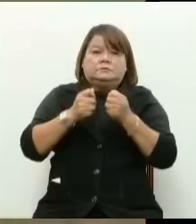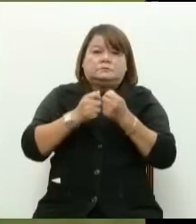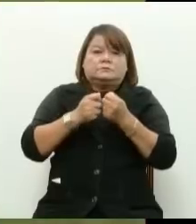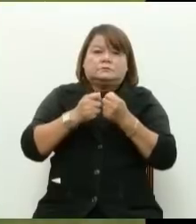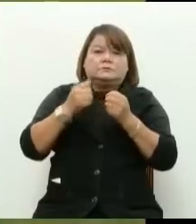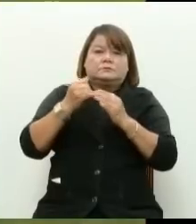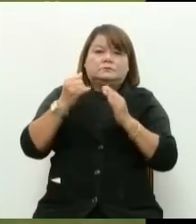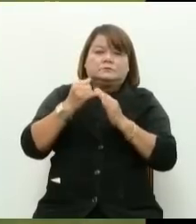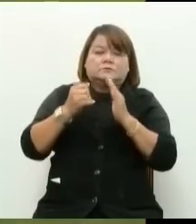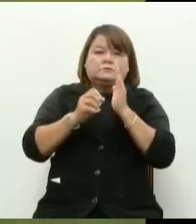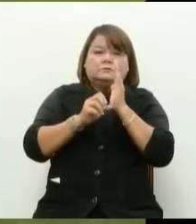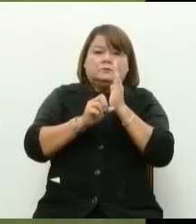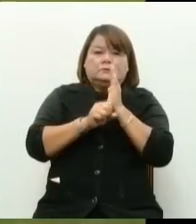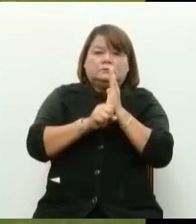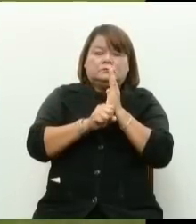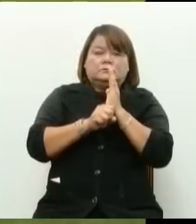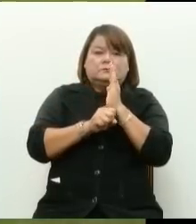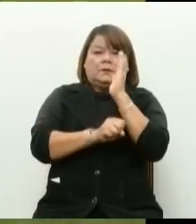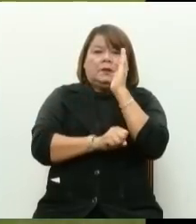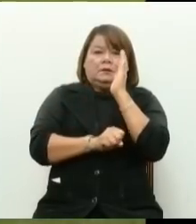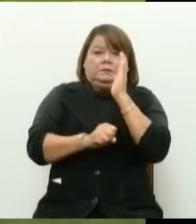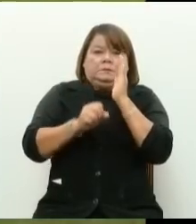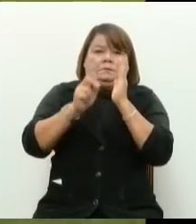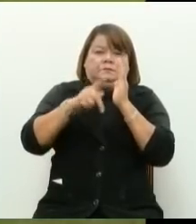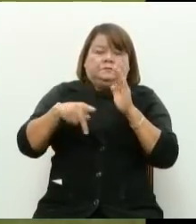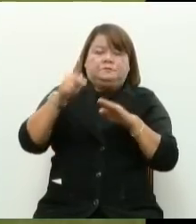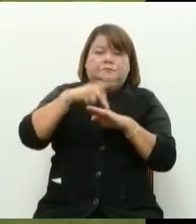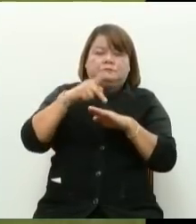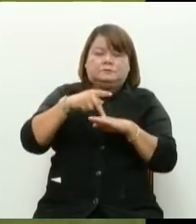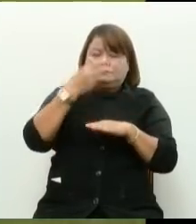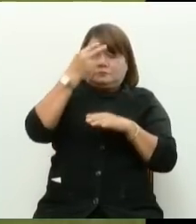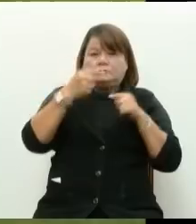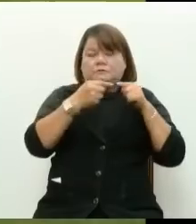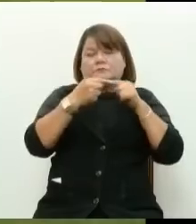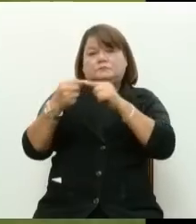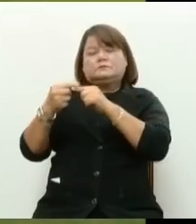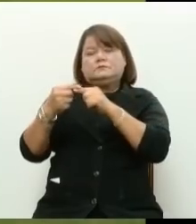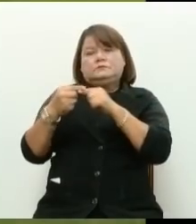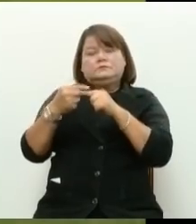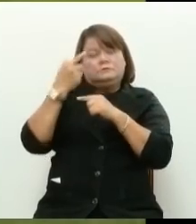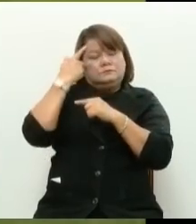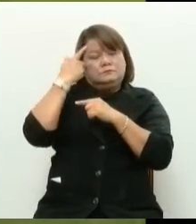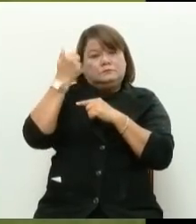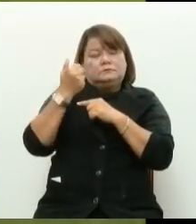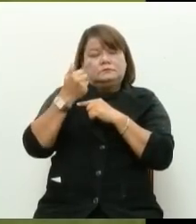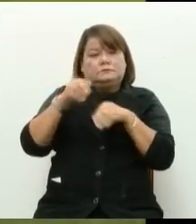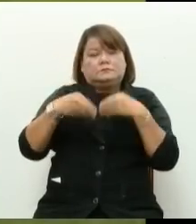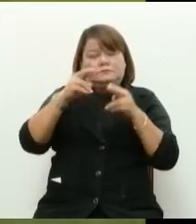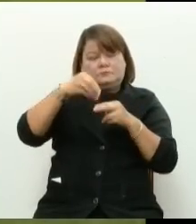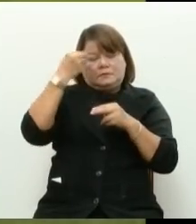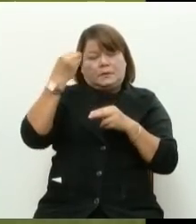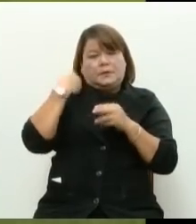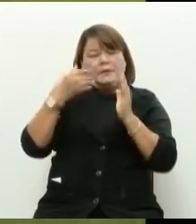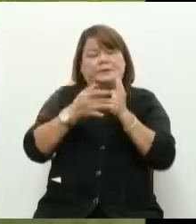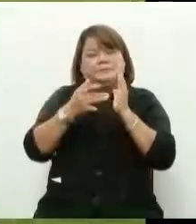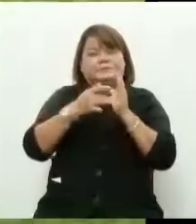ากนั้นเนี่ยทางเขตพื้นที่เองร่วมกับผู้บริหารโรงเรียนได้ไปต่อยอดนะครับเพื่อให้นักเรียนได้มีทักษะท